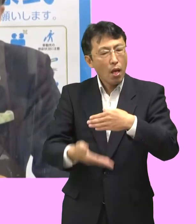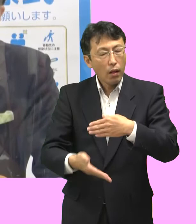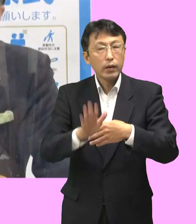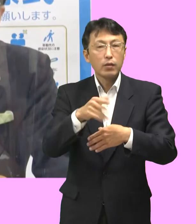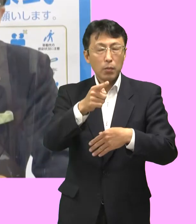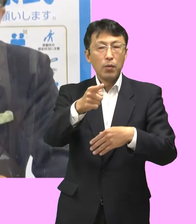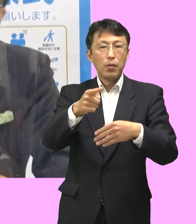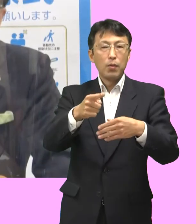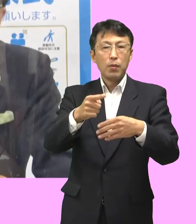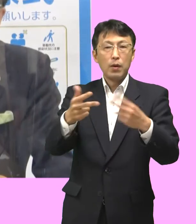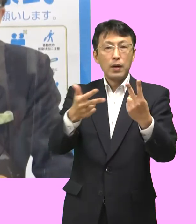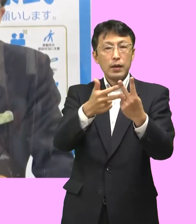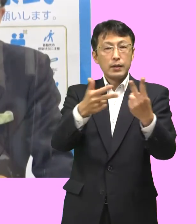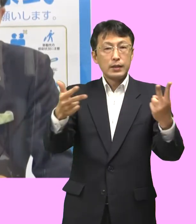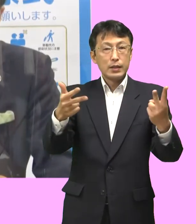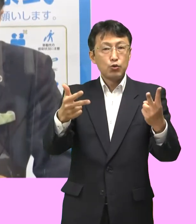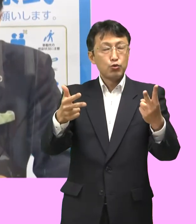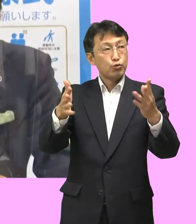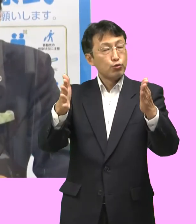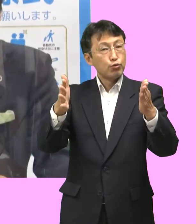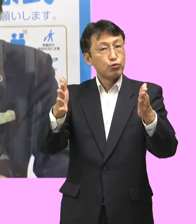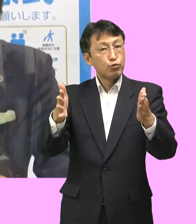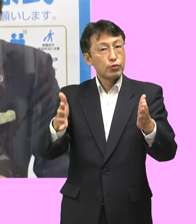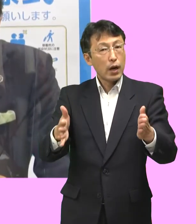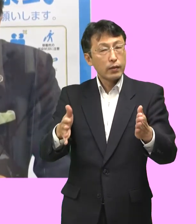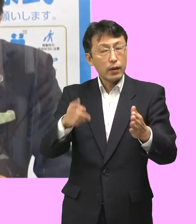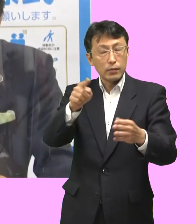方は、はい、32例目。